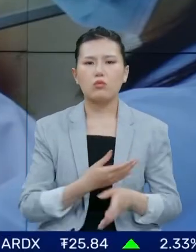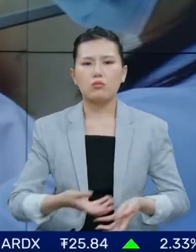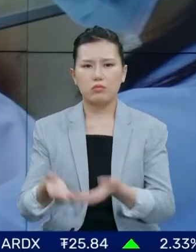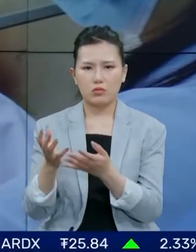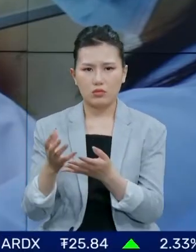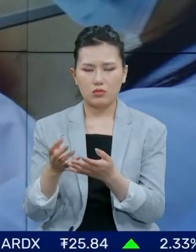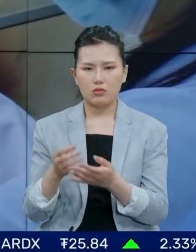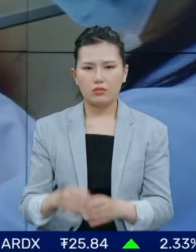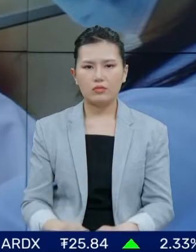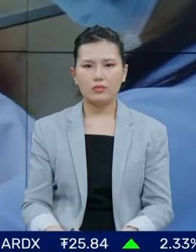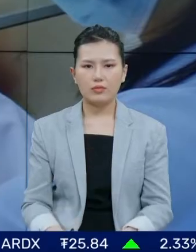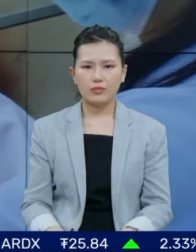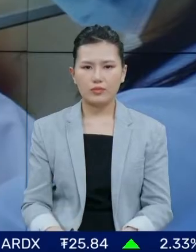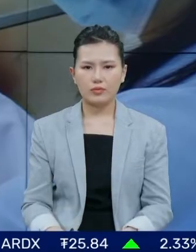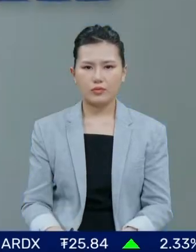буцаагддаг гэлээ.